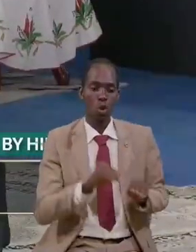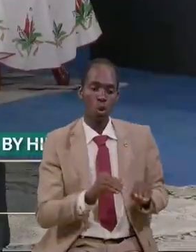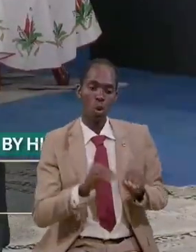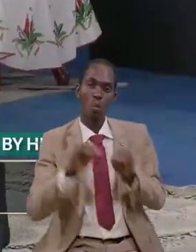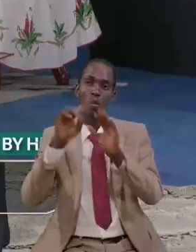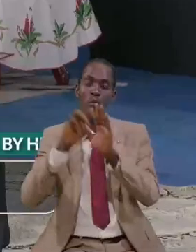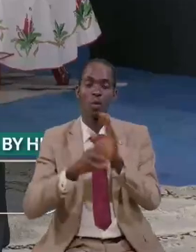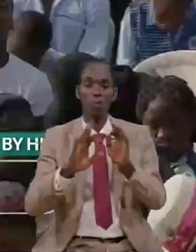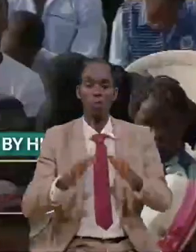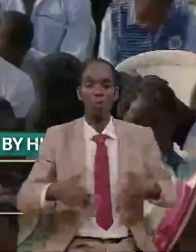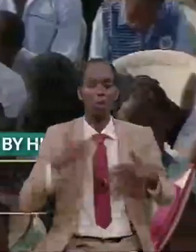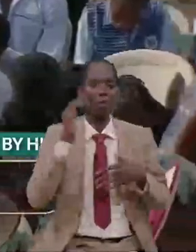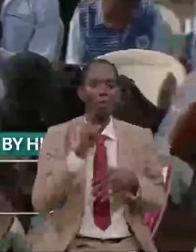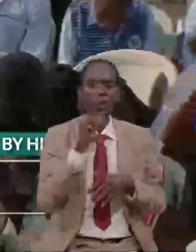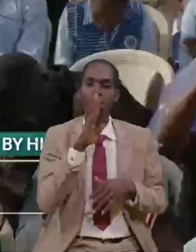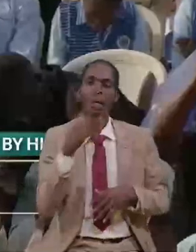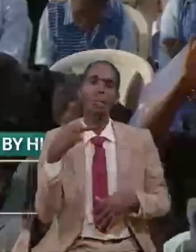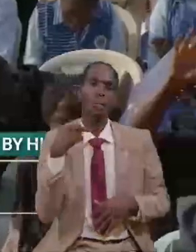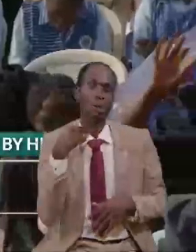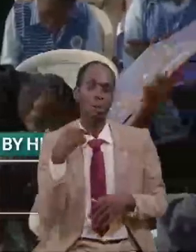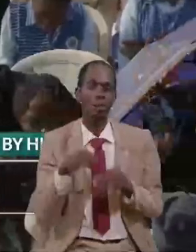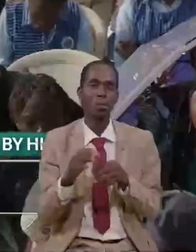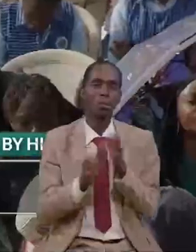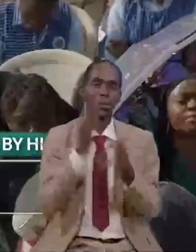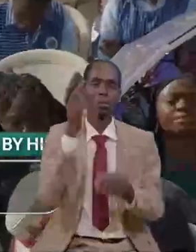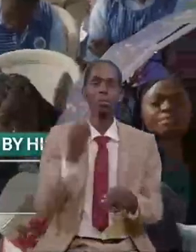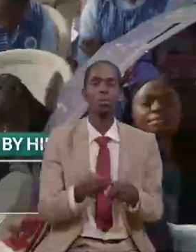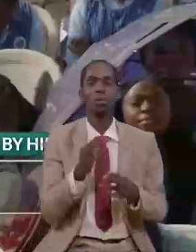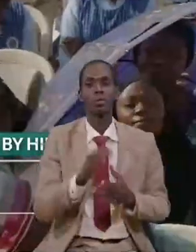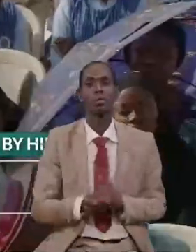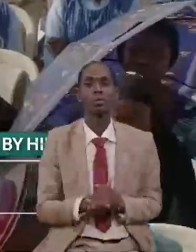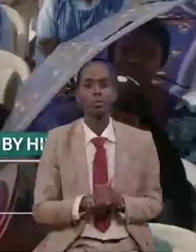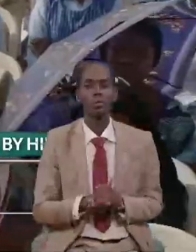sera pas foulé aux pieds au nom de Jésus.